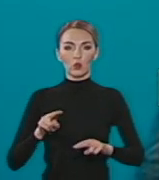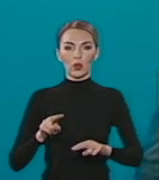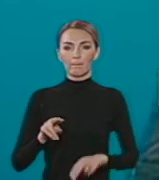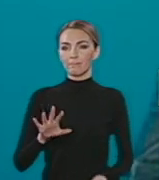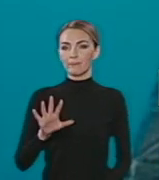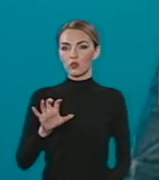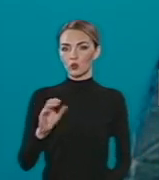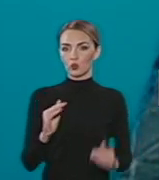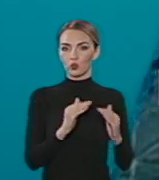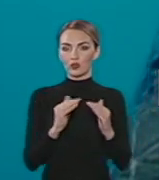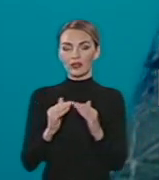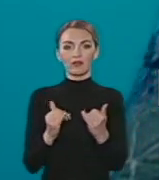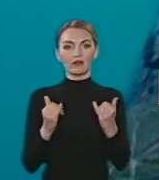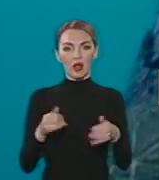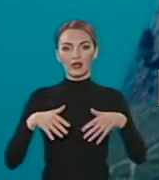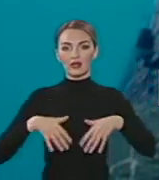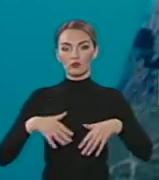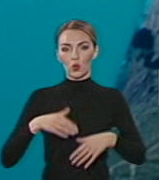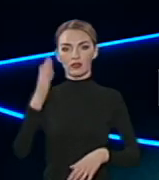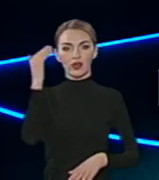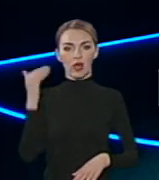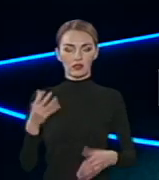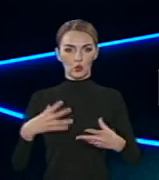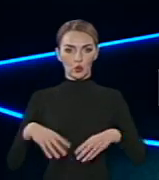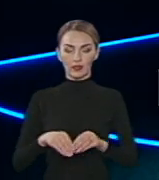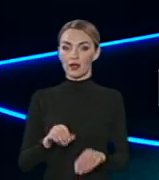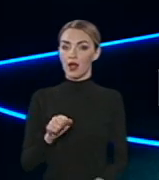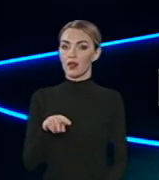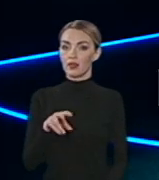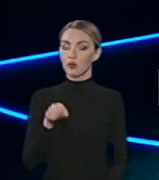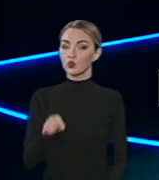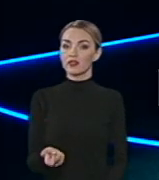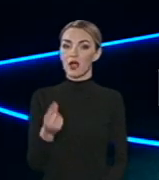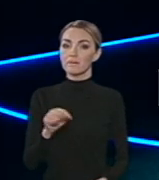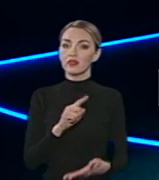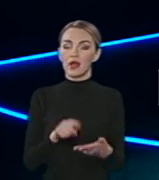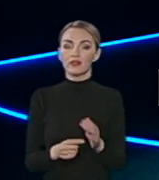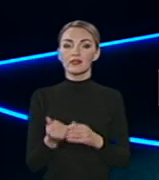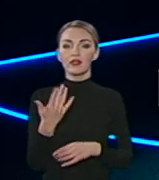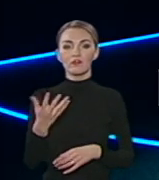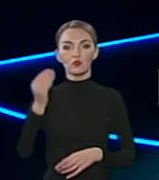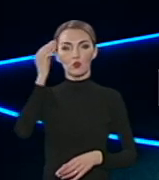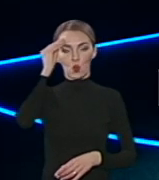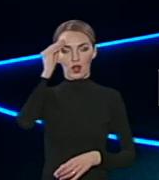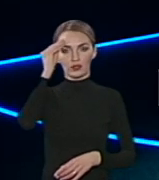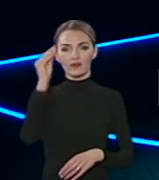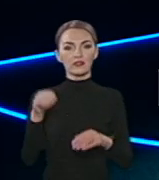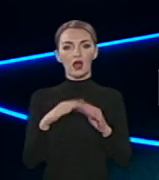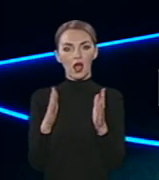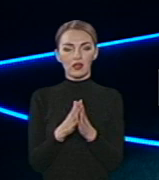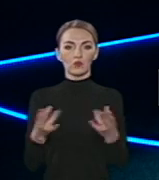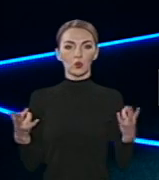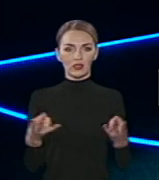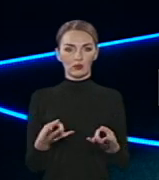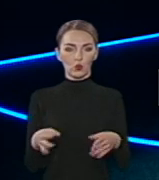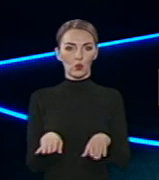500 будинків для кримськотатарських родин. Але тут виникає питання, а скільки, на ваш погляд, взагалі потрібно